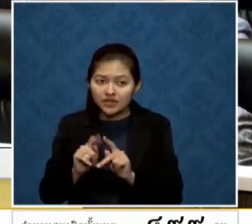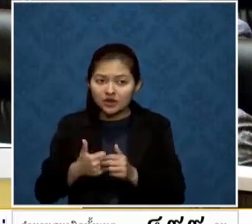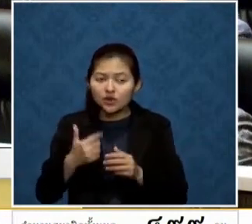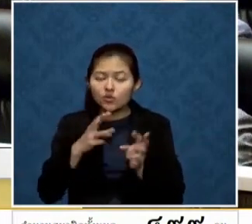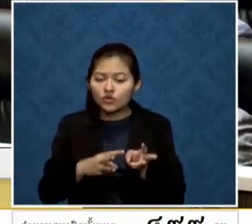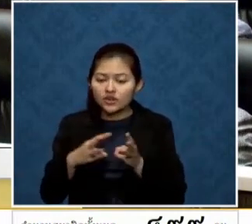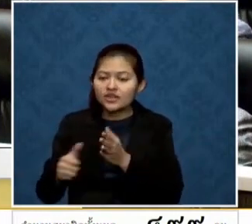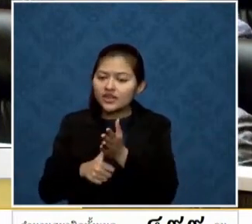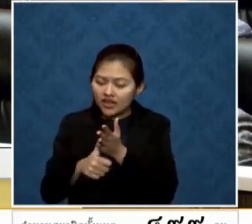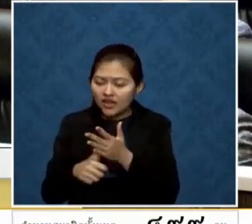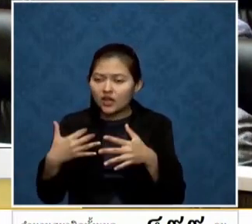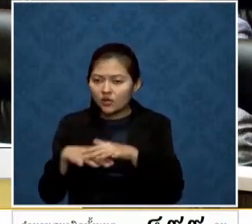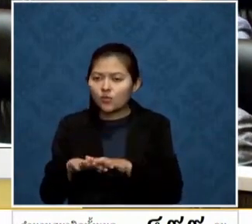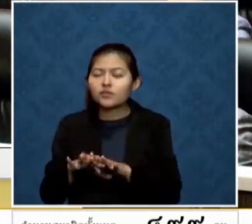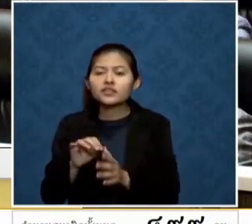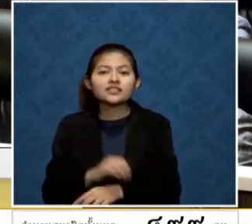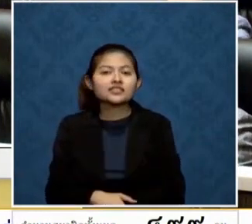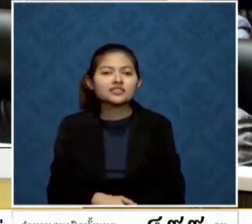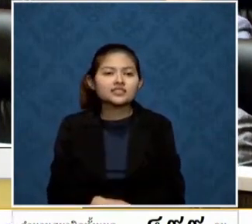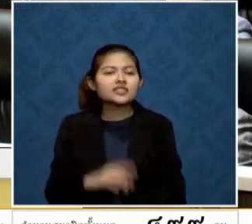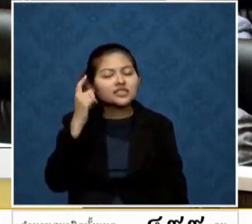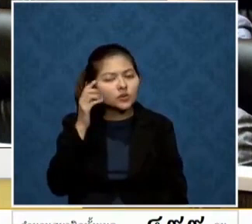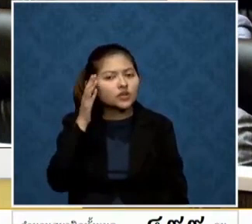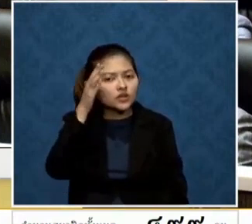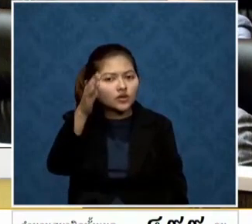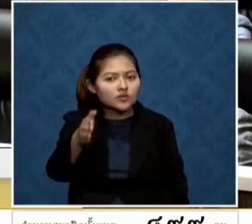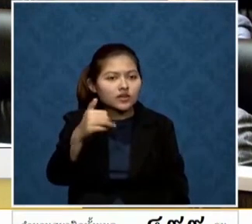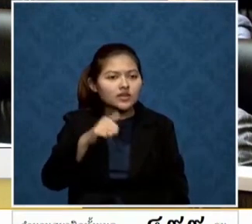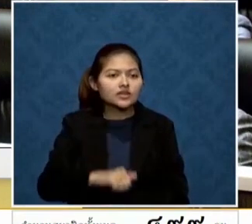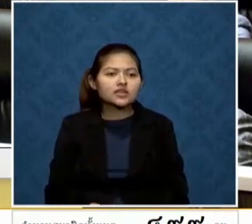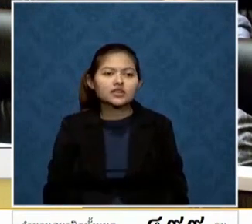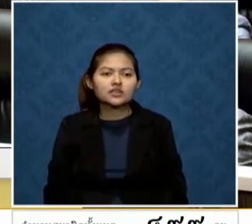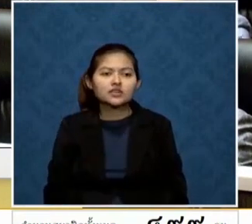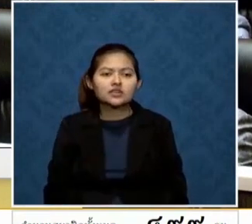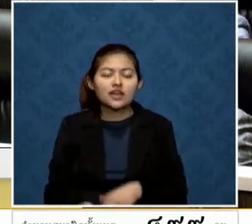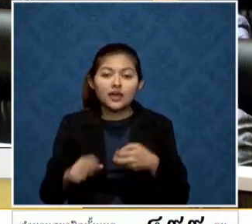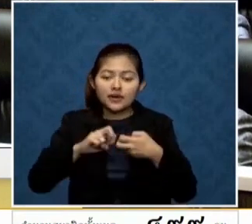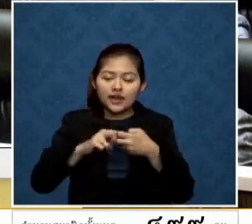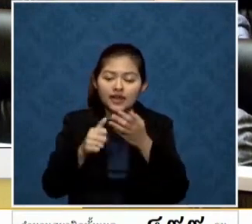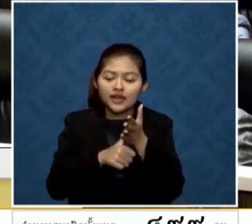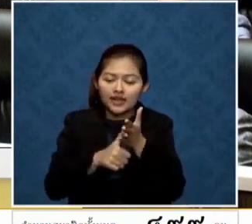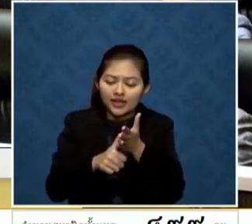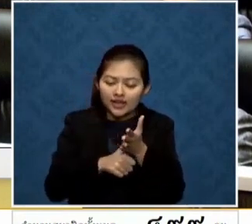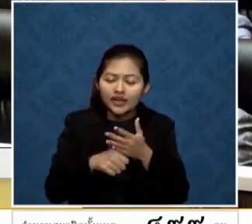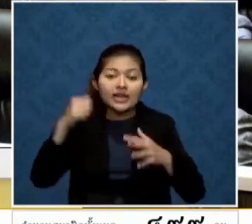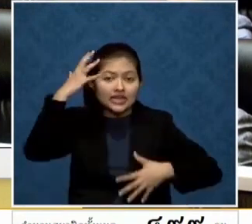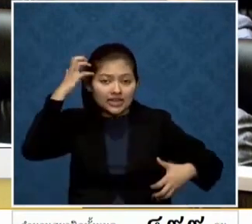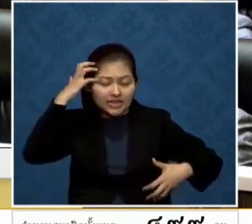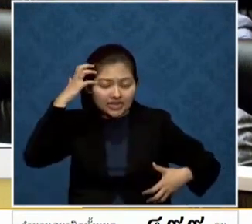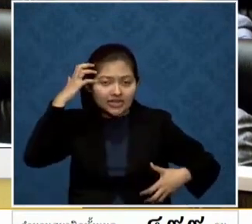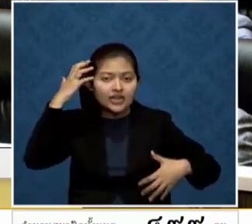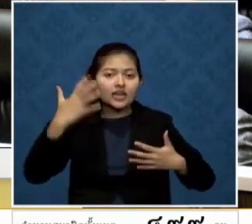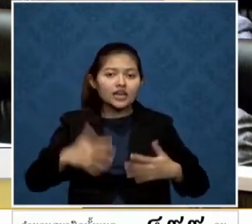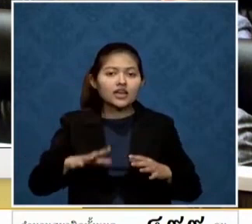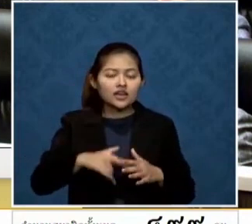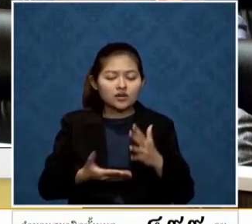ร่วมกันครับแลแน่นอนว่าในระยะยาวสิ่งที่จะเป็นการแก้ไขปัญหาเรื่องลิงไปในตัวแล้วในขณะเดียวกันเป็น